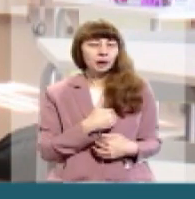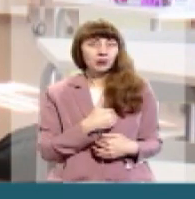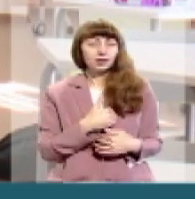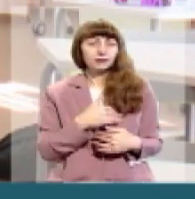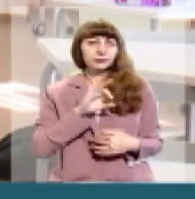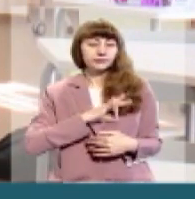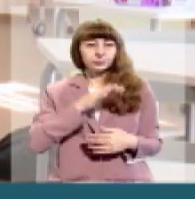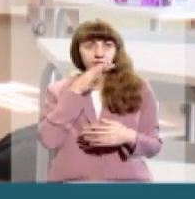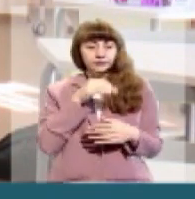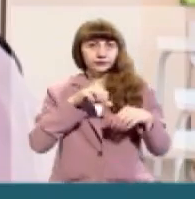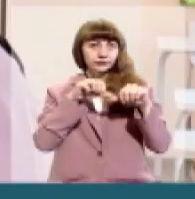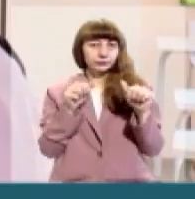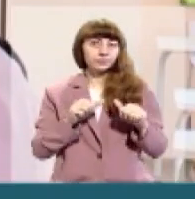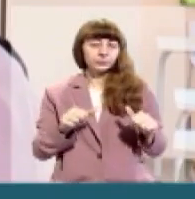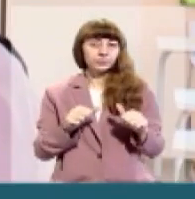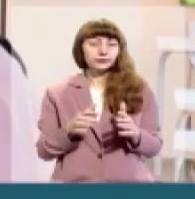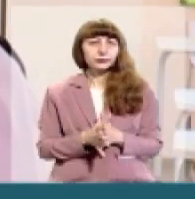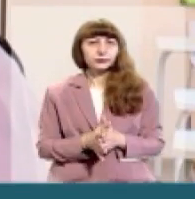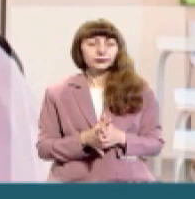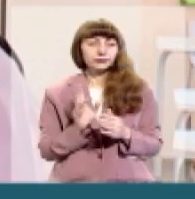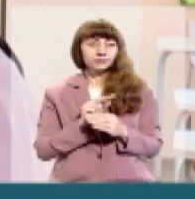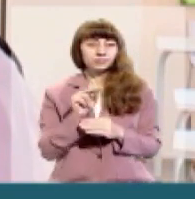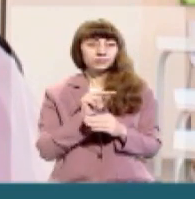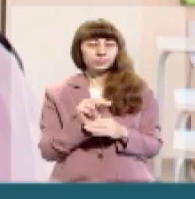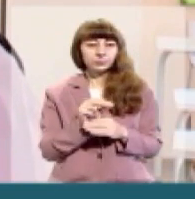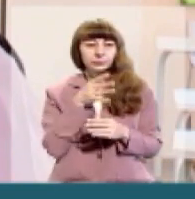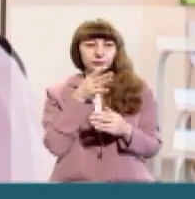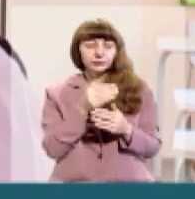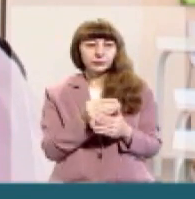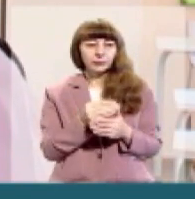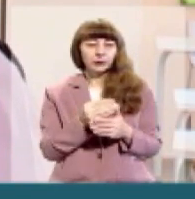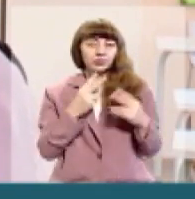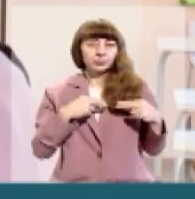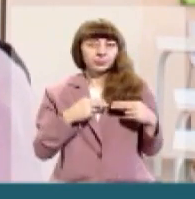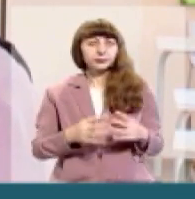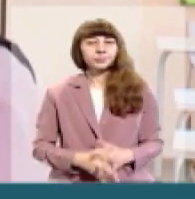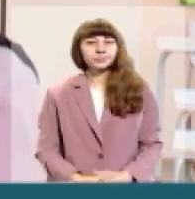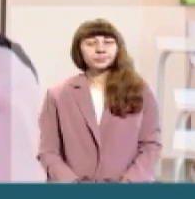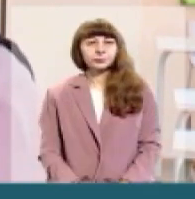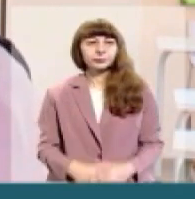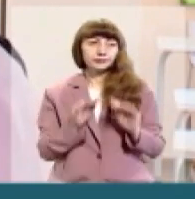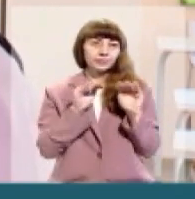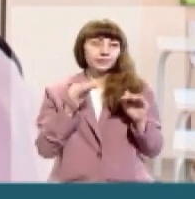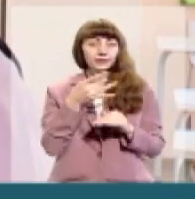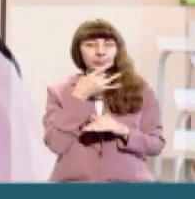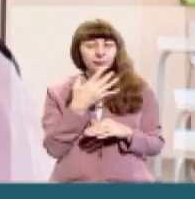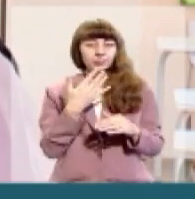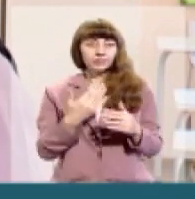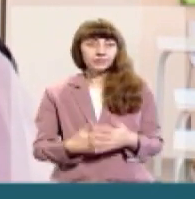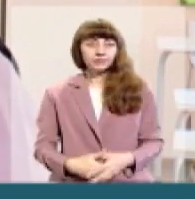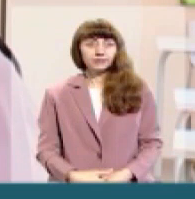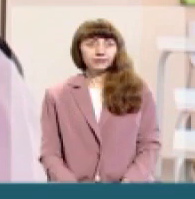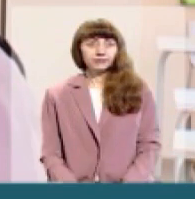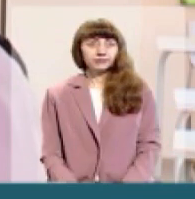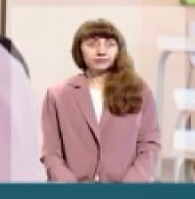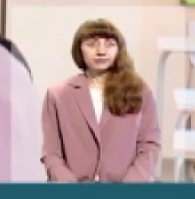қызығушылығын көрдік. Пән бойынша тарихи, Қазақстан тарихы бойынша тарихи концептілер бойынша,